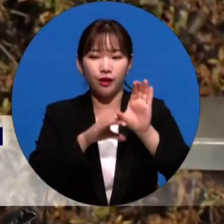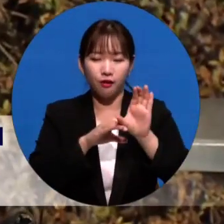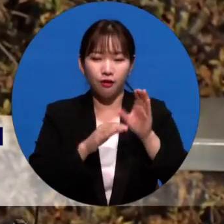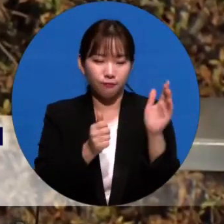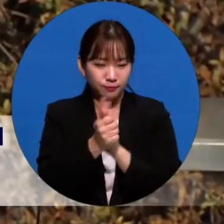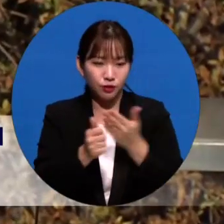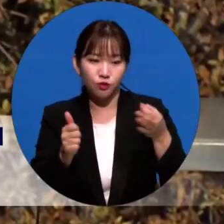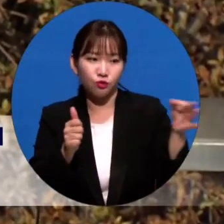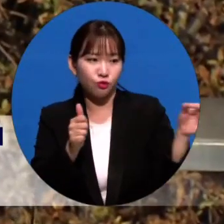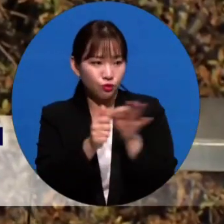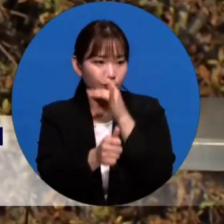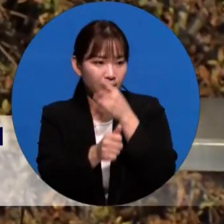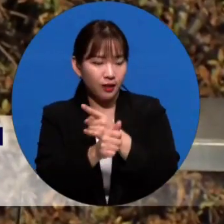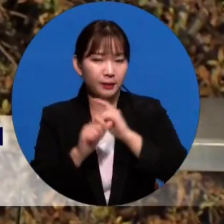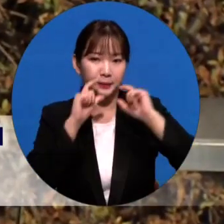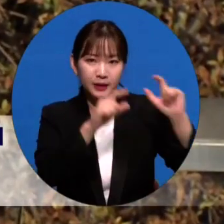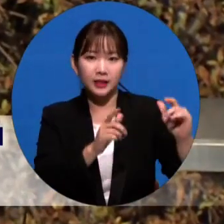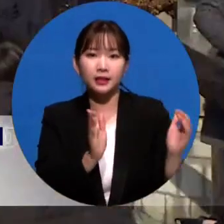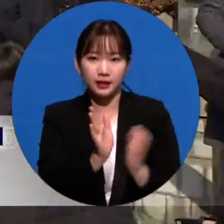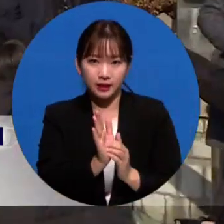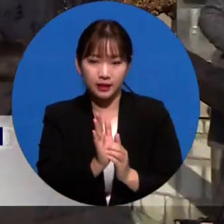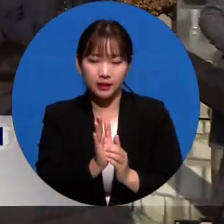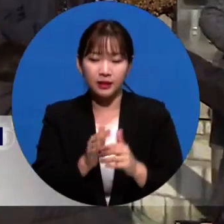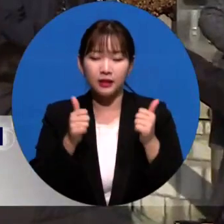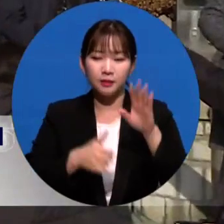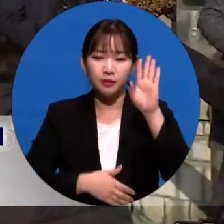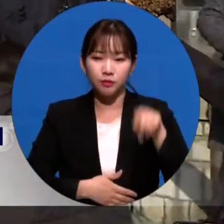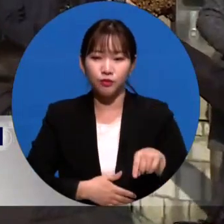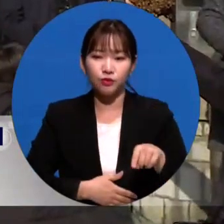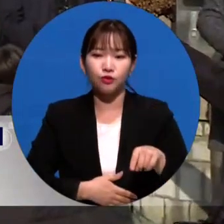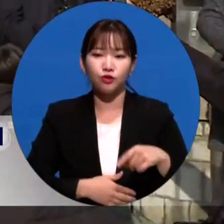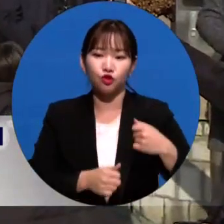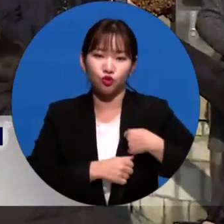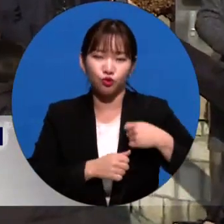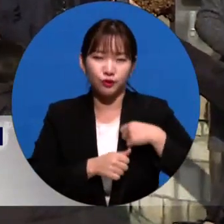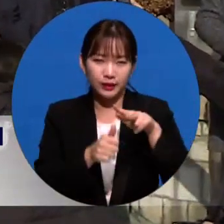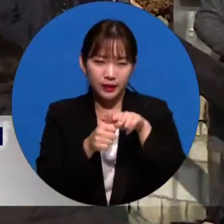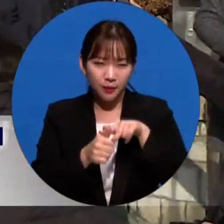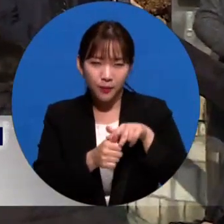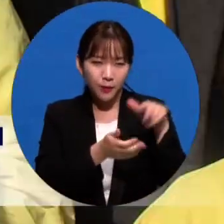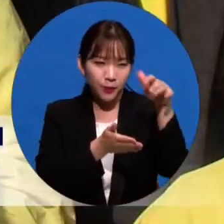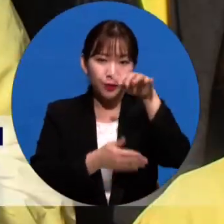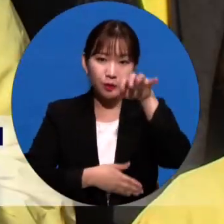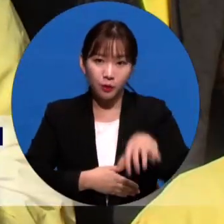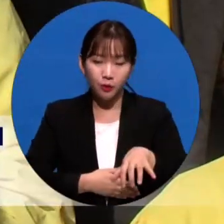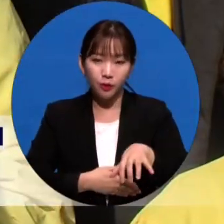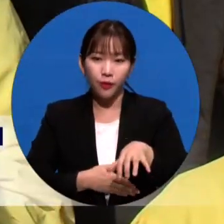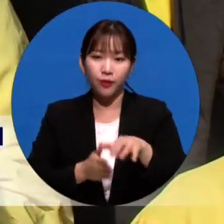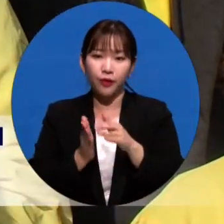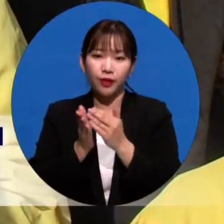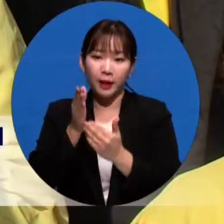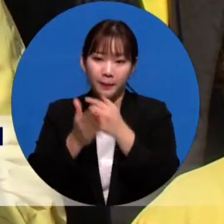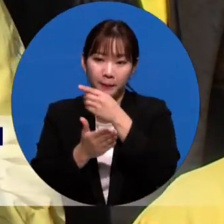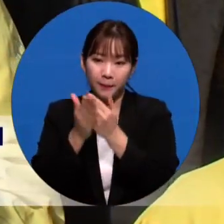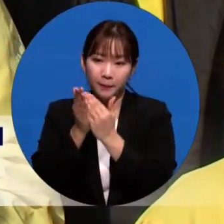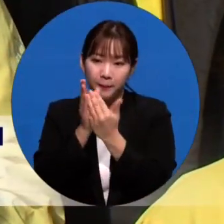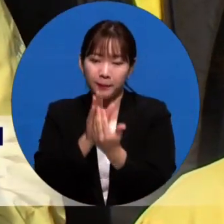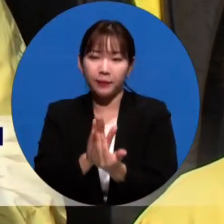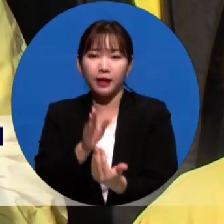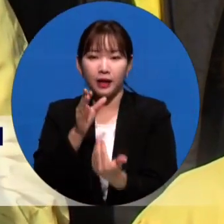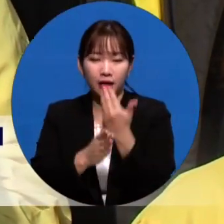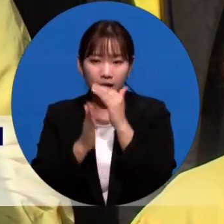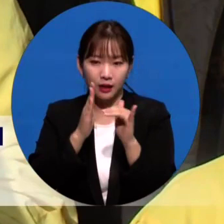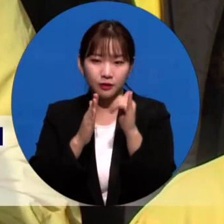추가로 지급하라고 판결했습니다. 재판부는 국군 기무사령부가 세월호 유족의 인적사항과 정치 성향